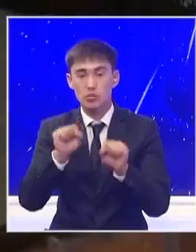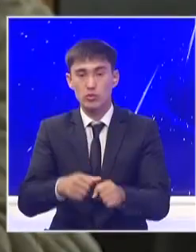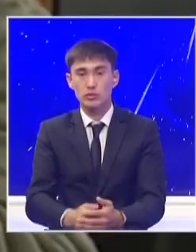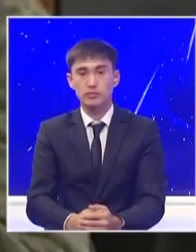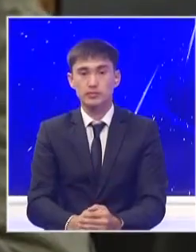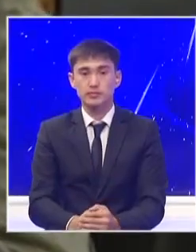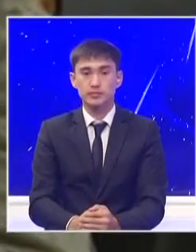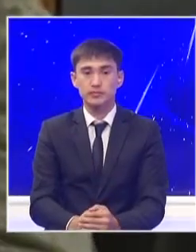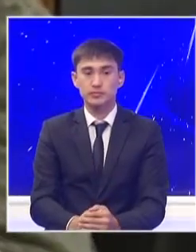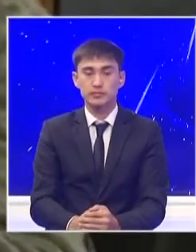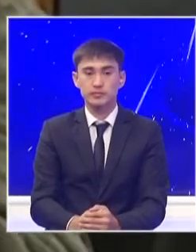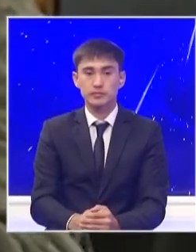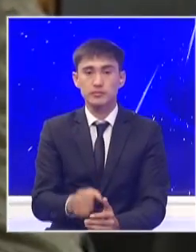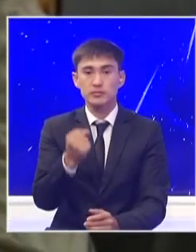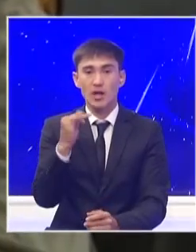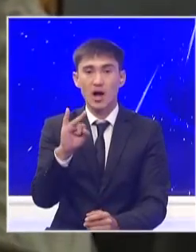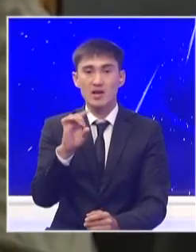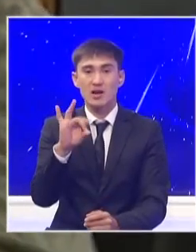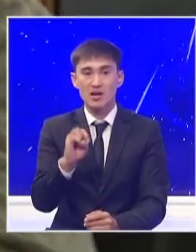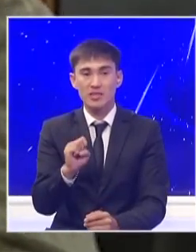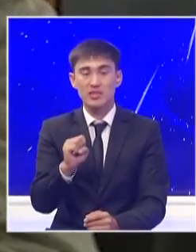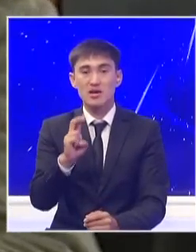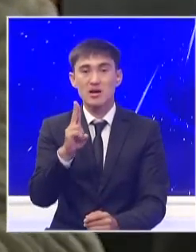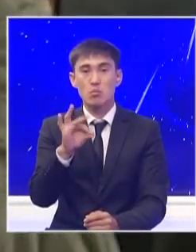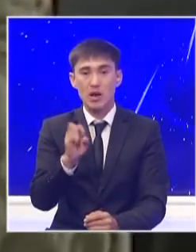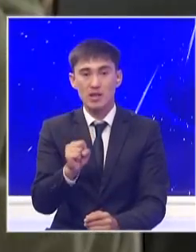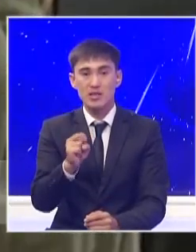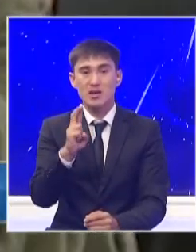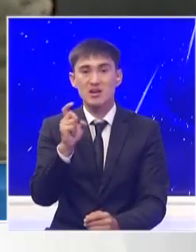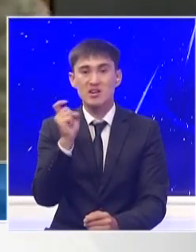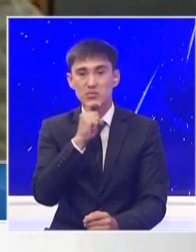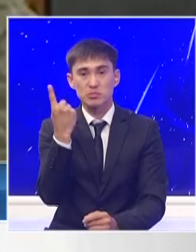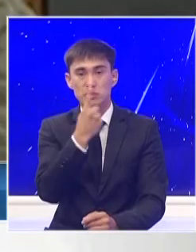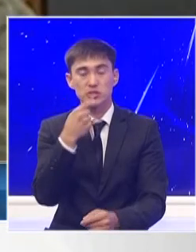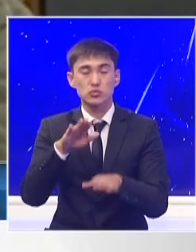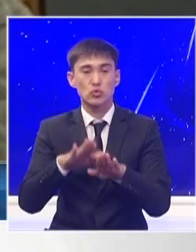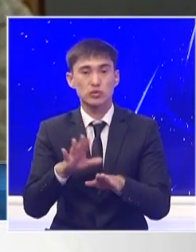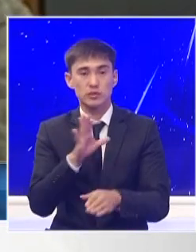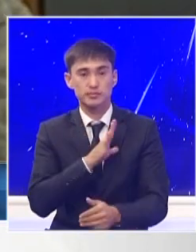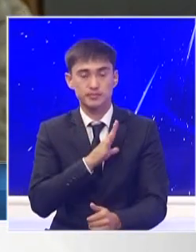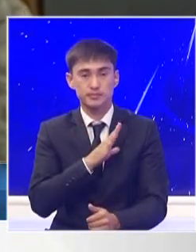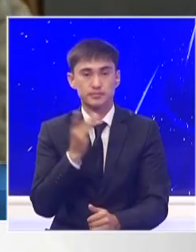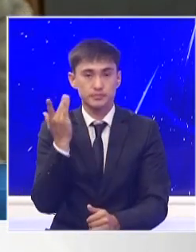керек. Айран бар, қымыран бар. Әрине қымыз бірінші орында тұрады.